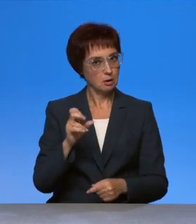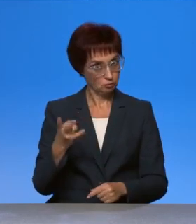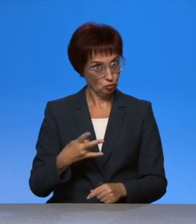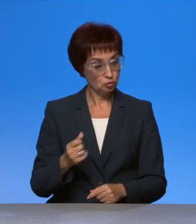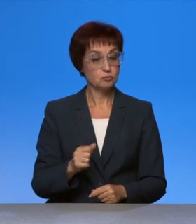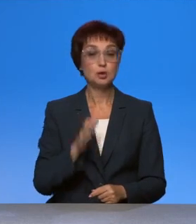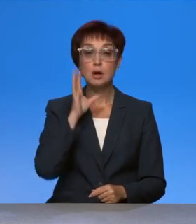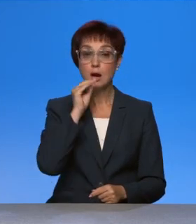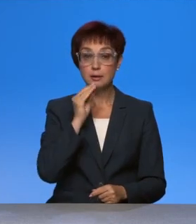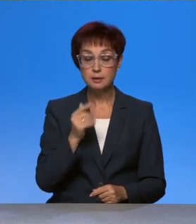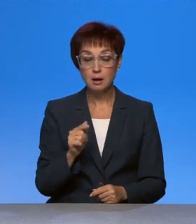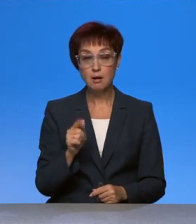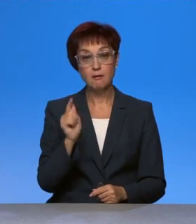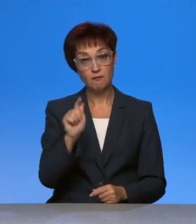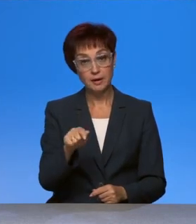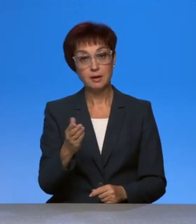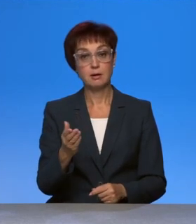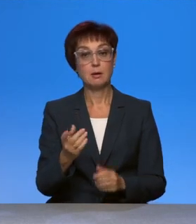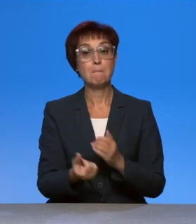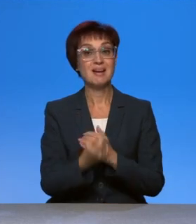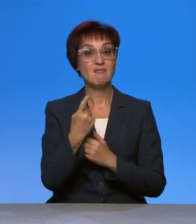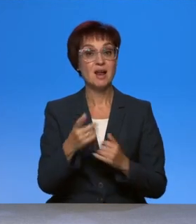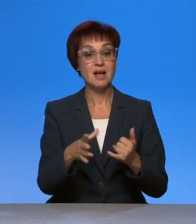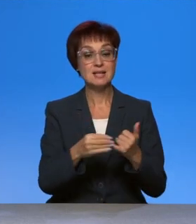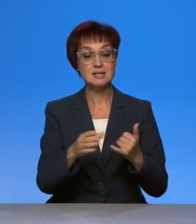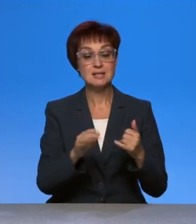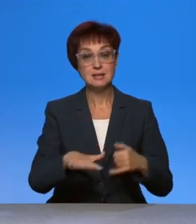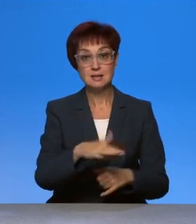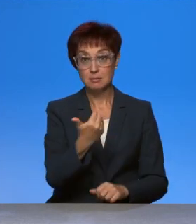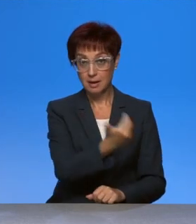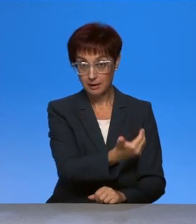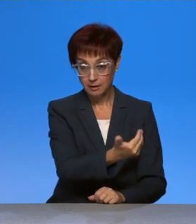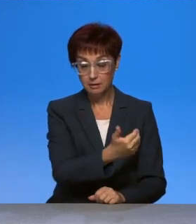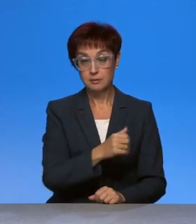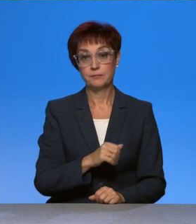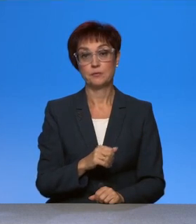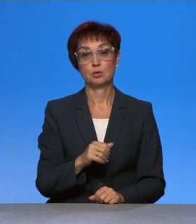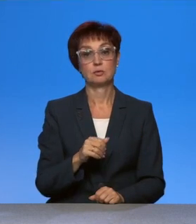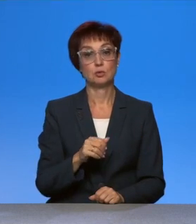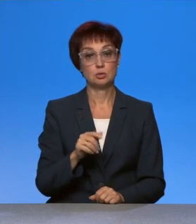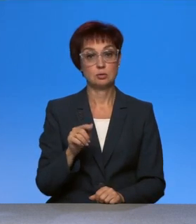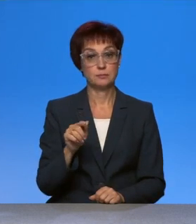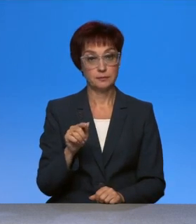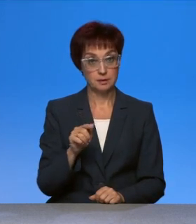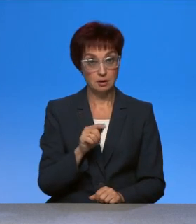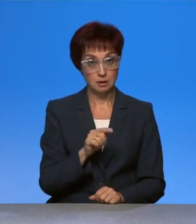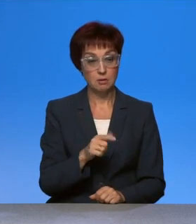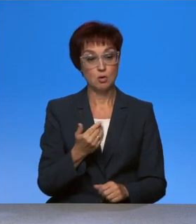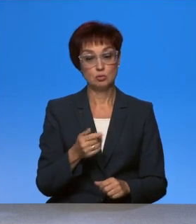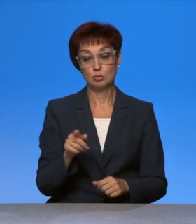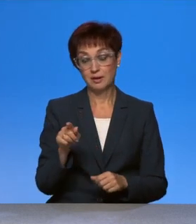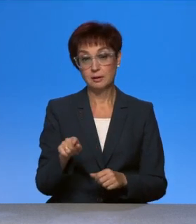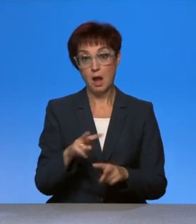землю, так же, как он приходит к вам в квартиру. Mm-hmm. То есть вы считаете, что когда по улице ходят, это общее, а он нет, это его. Ну, ясное дело, еще с